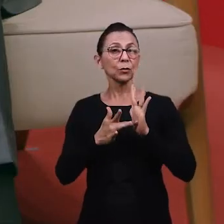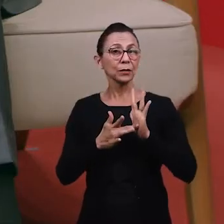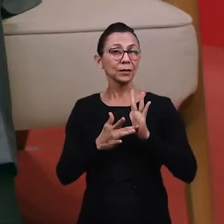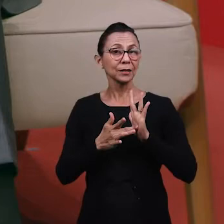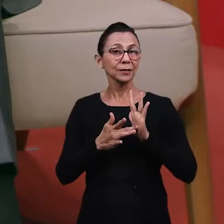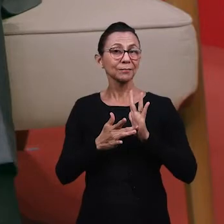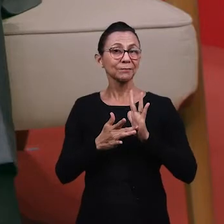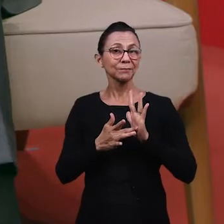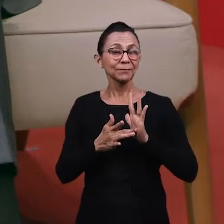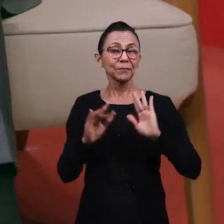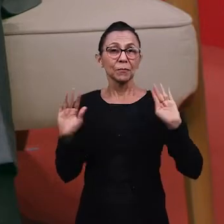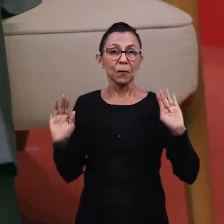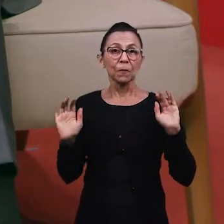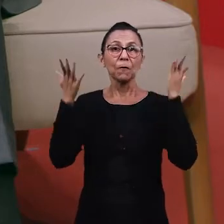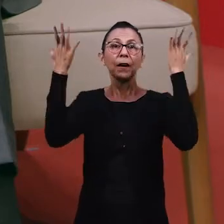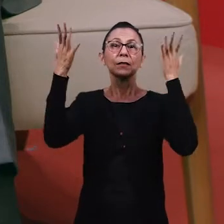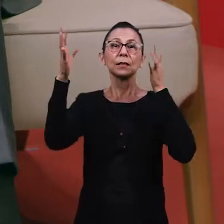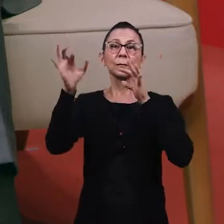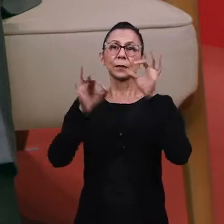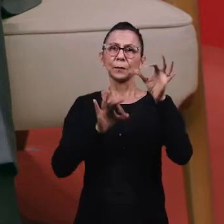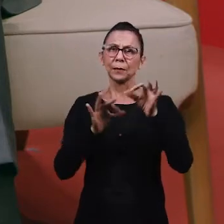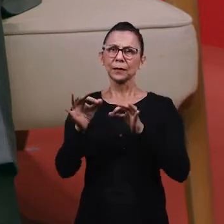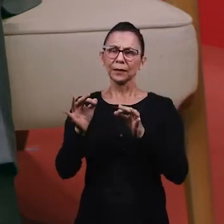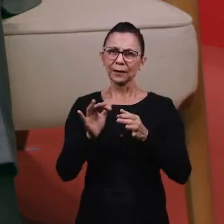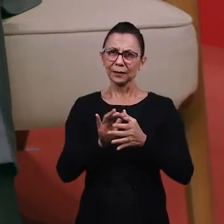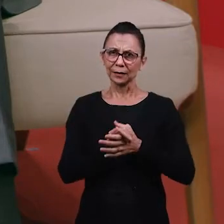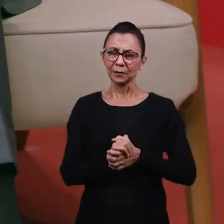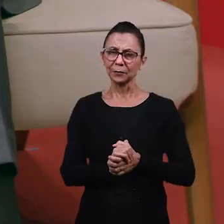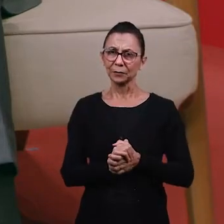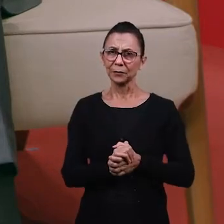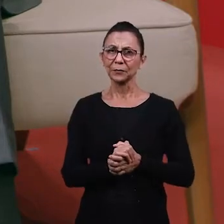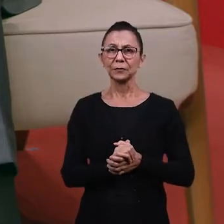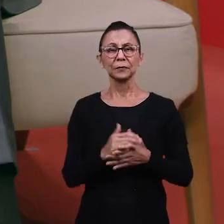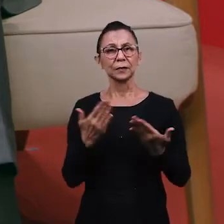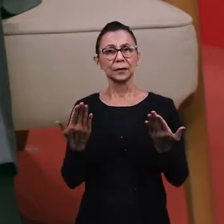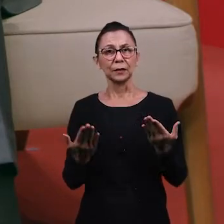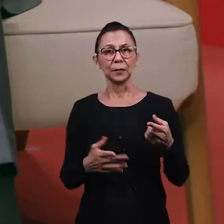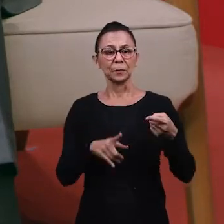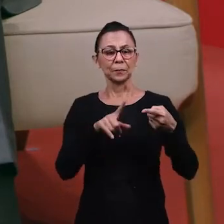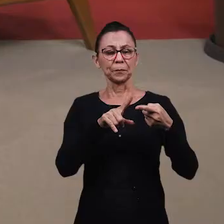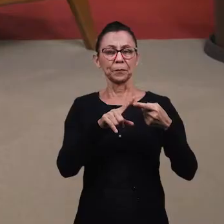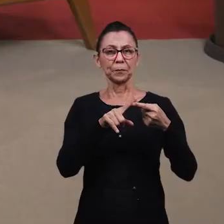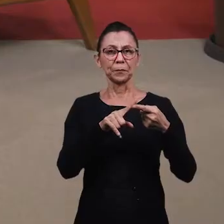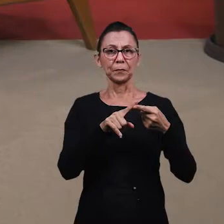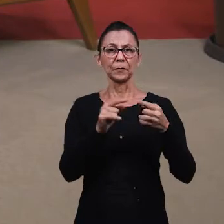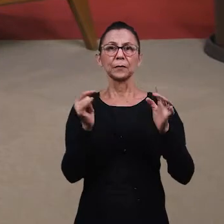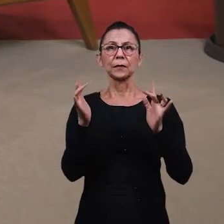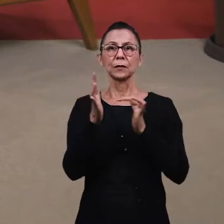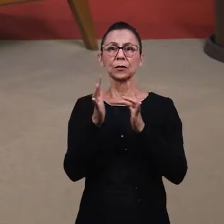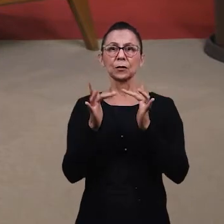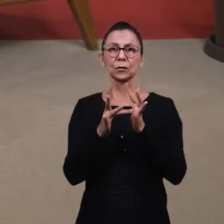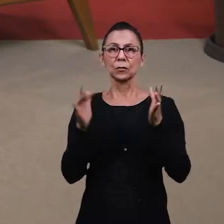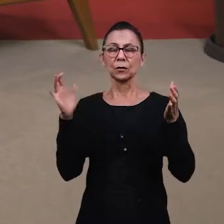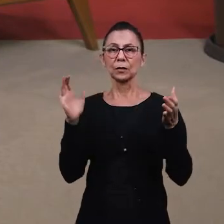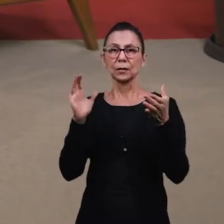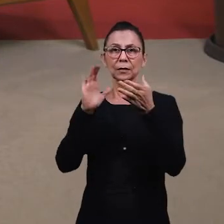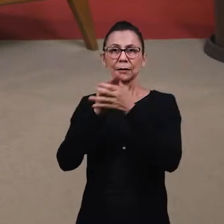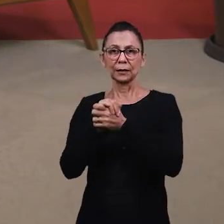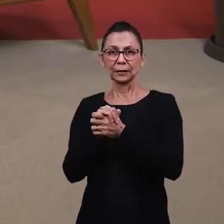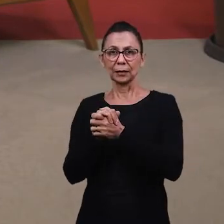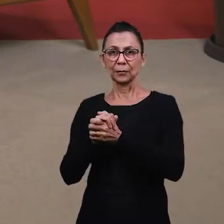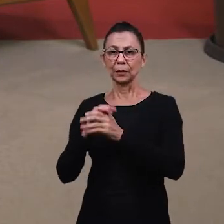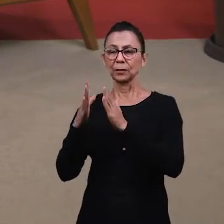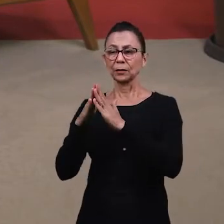pointe vers Dieu le Père et son fils qui pointe vers le Seigneur Jésus. Donc, il y a une